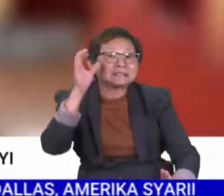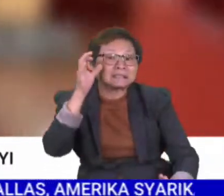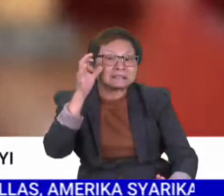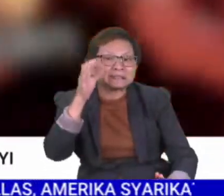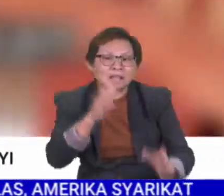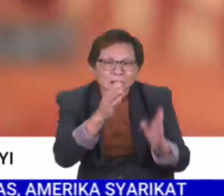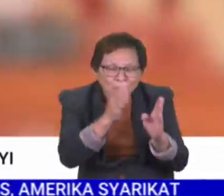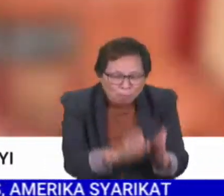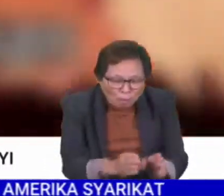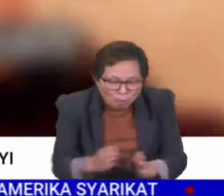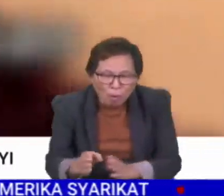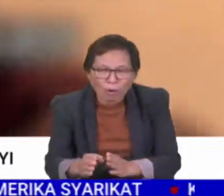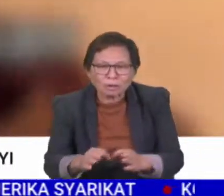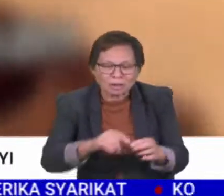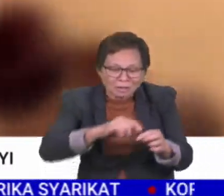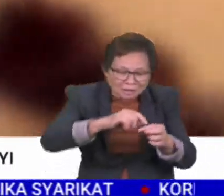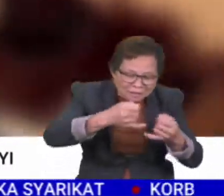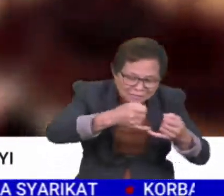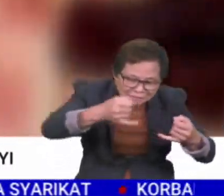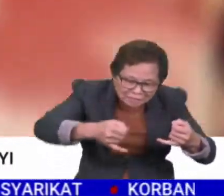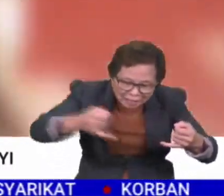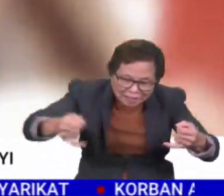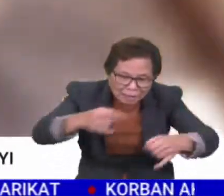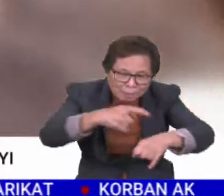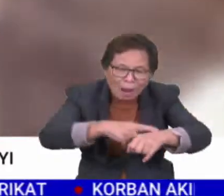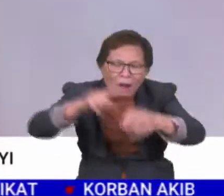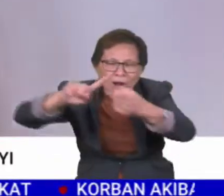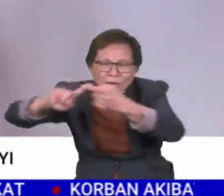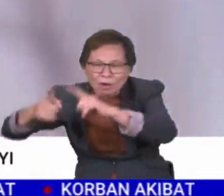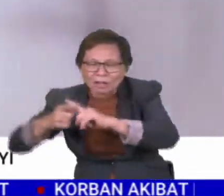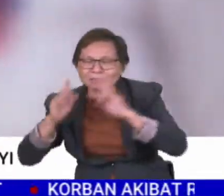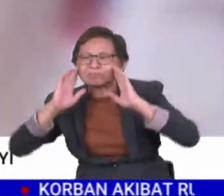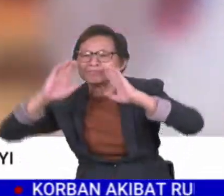dilihat menyusun dan membuka tali kasut ketika rakannya sedang solat.